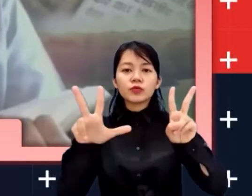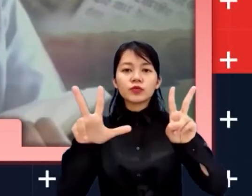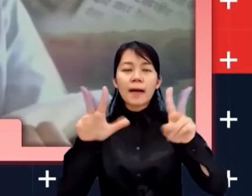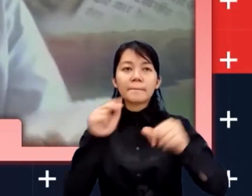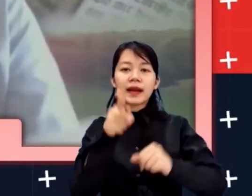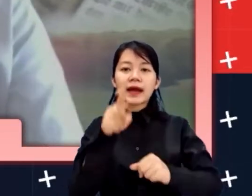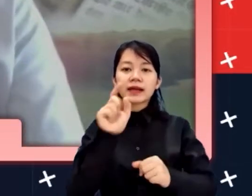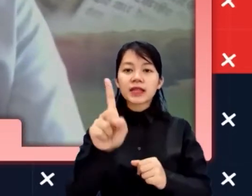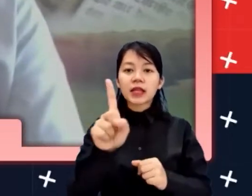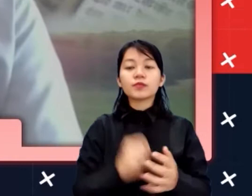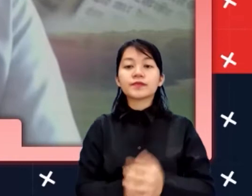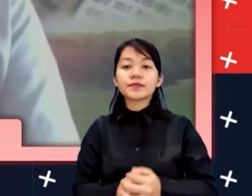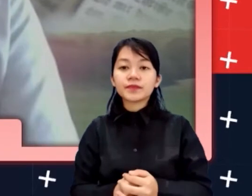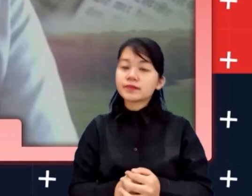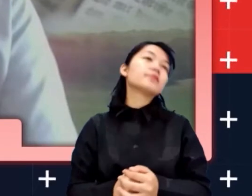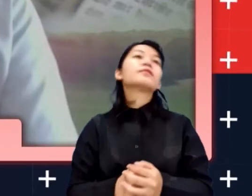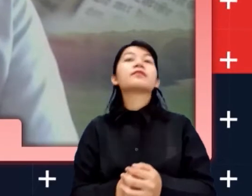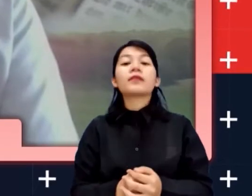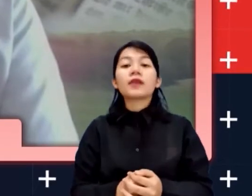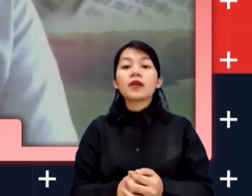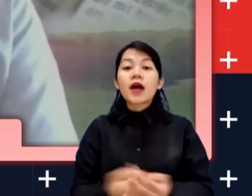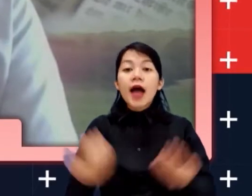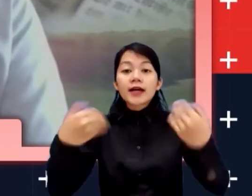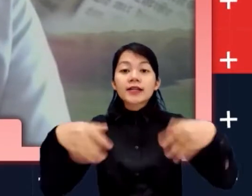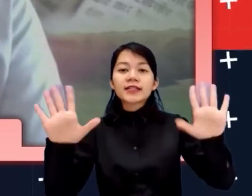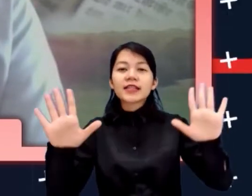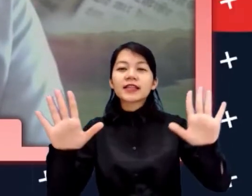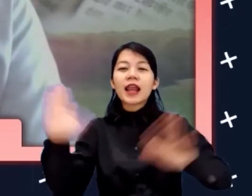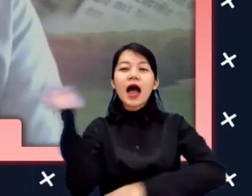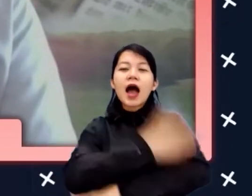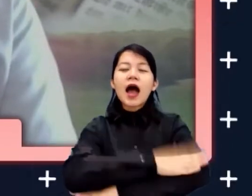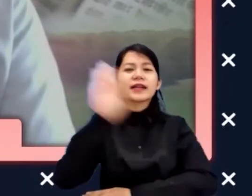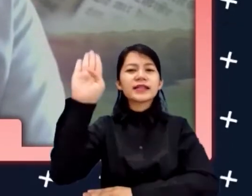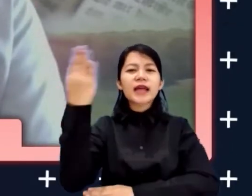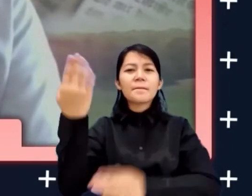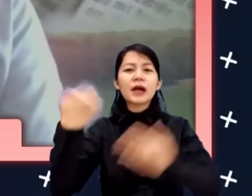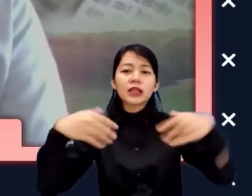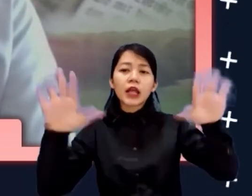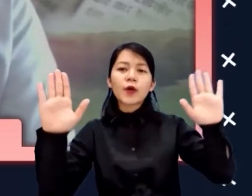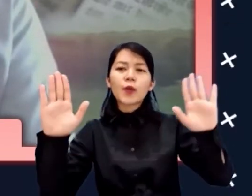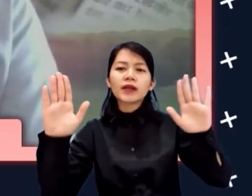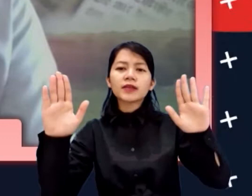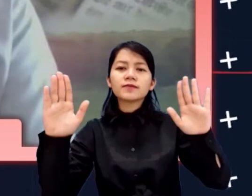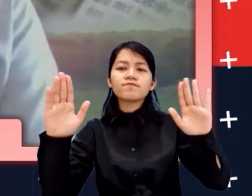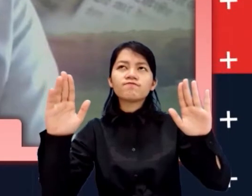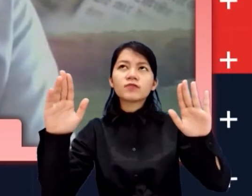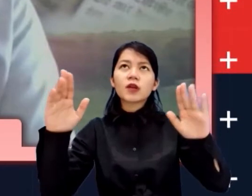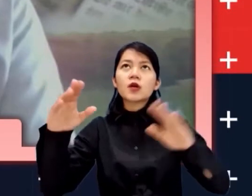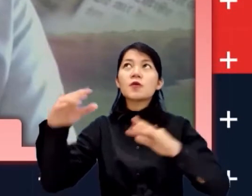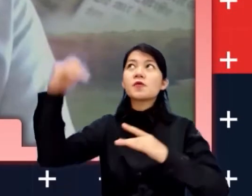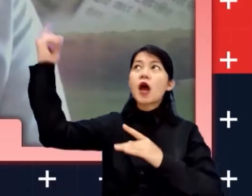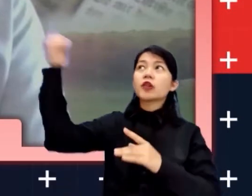Setelah hari Sabat lewat, menjelang menyingsingnya fajar, pada hari pertama minggu